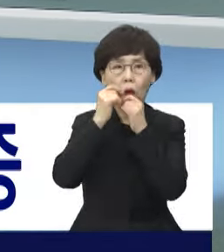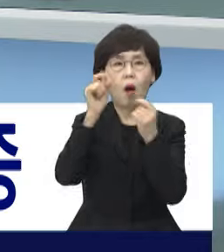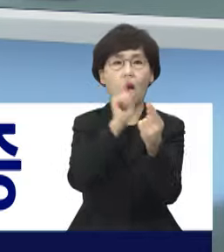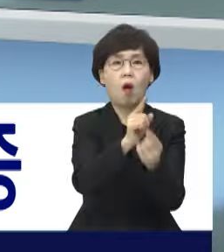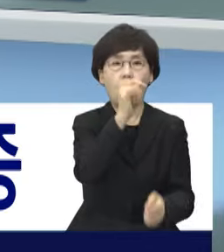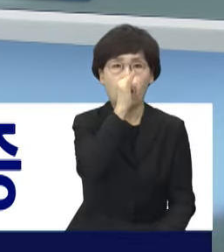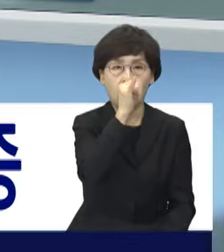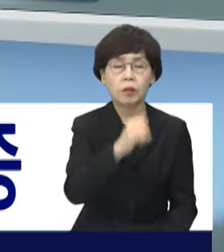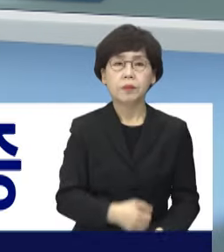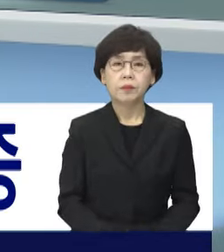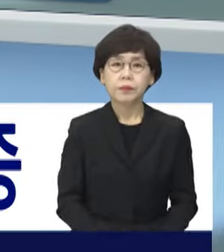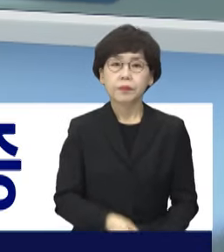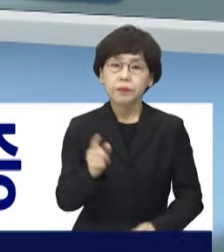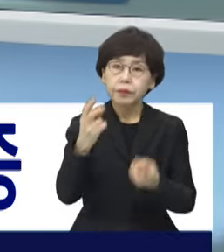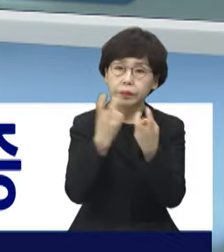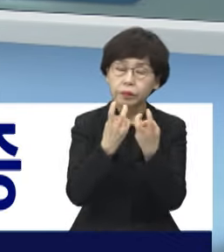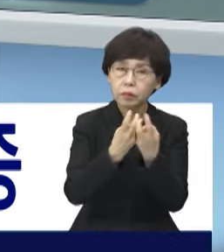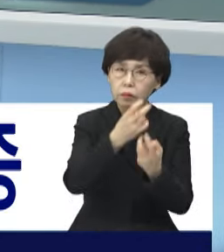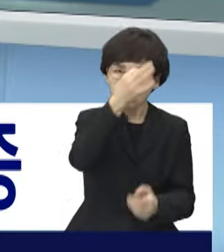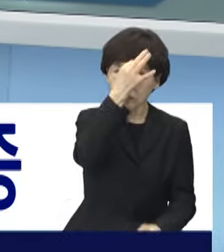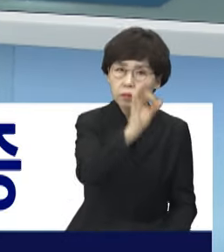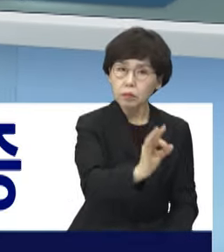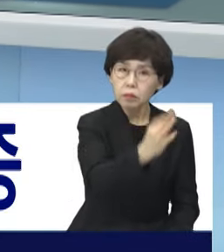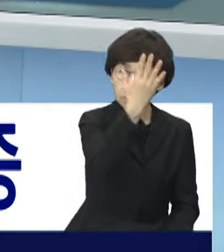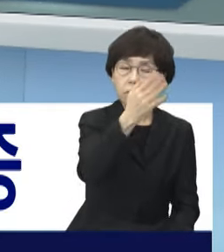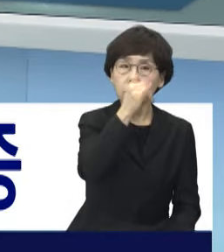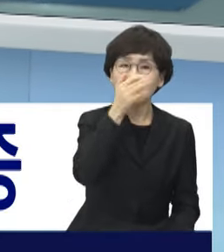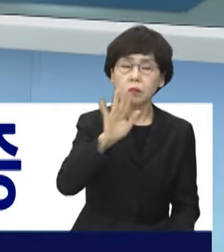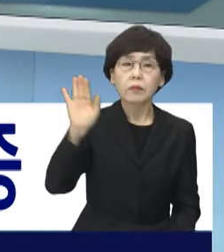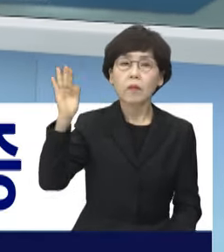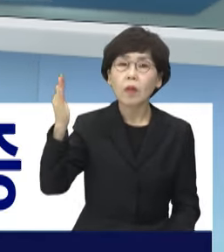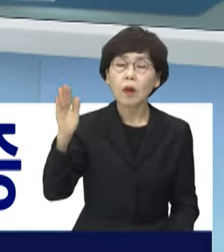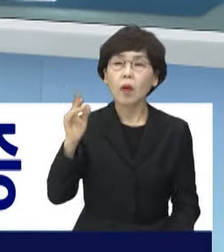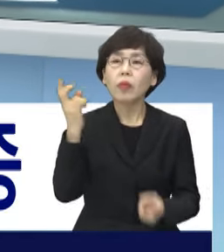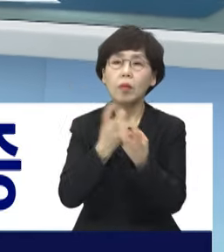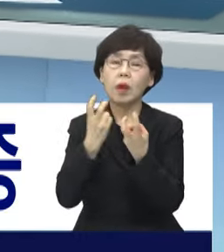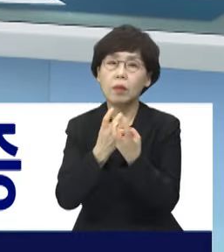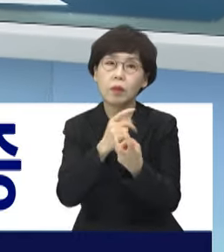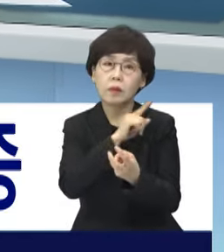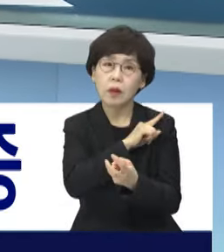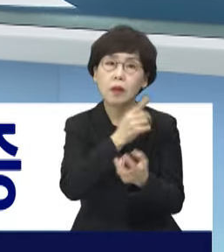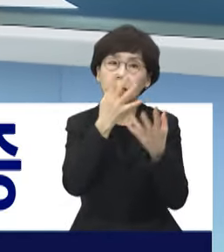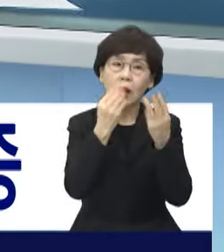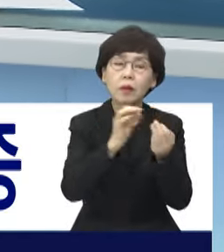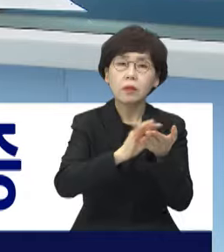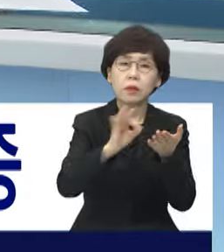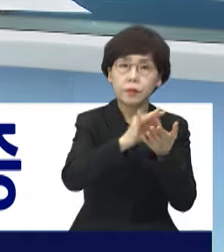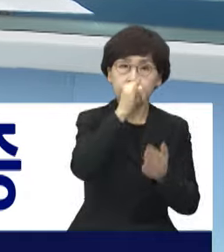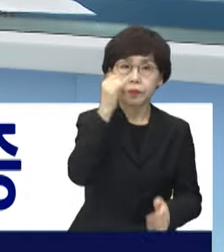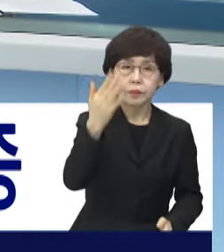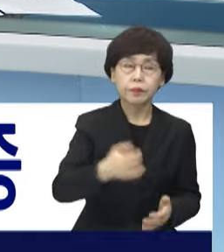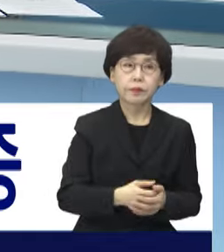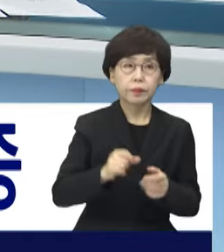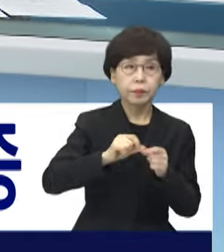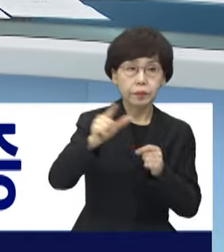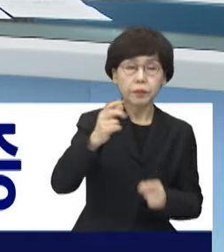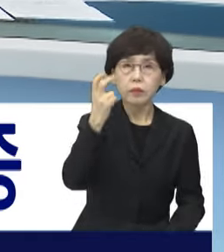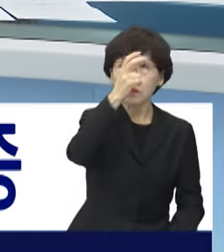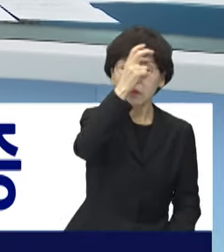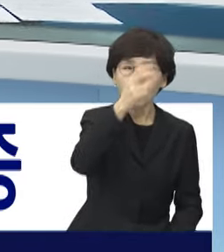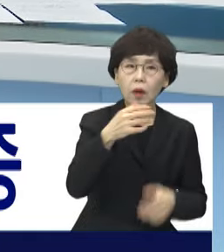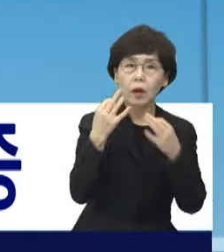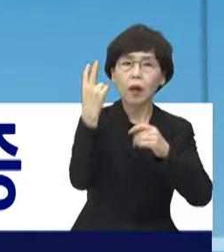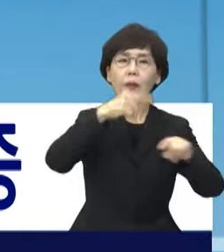그래요이 수법이 날로 교묘해 진다는데 최근에는 어떤 수법이 가장 많이 쓰이고 있나요 주로 검찰이나